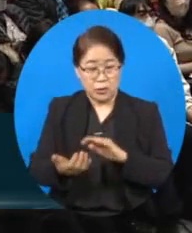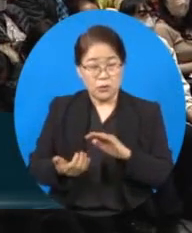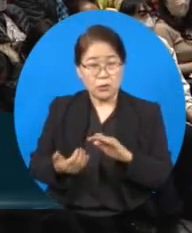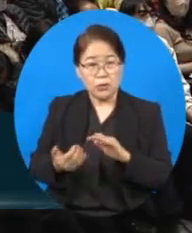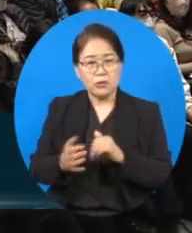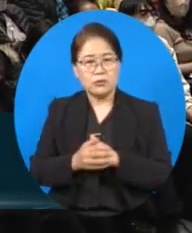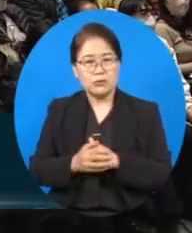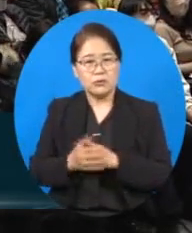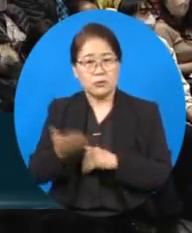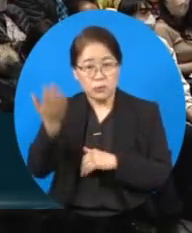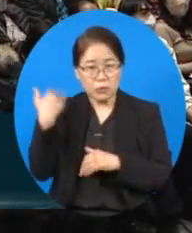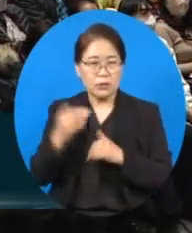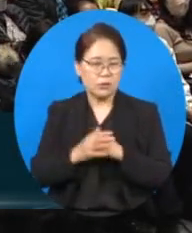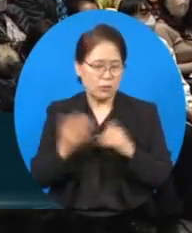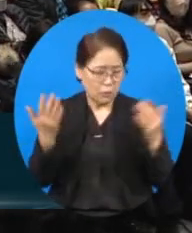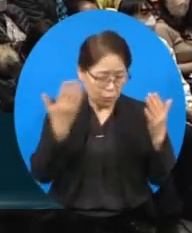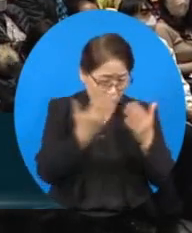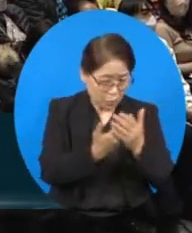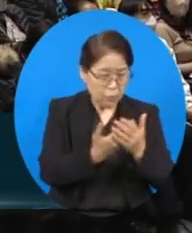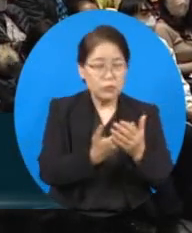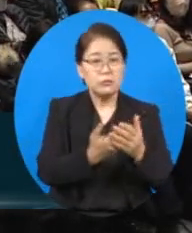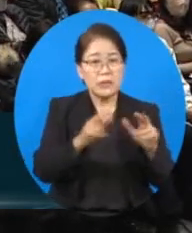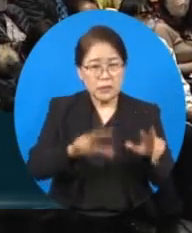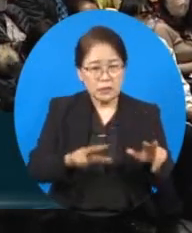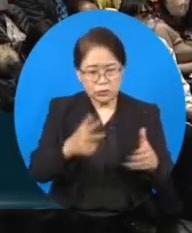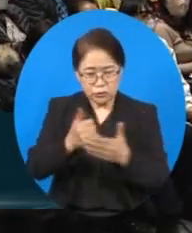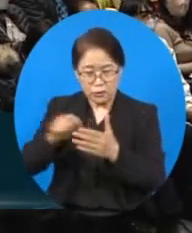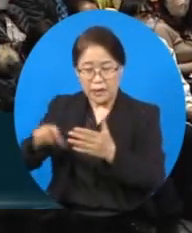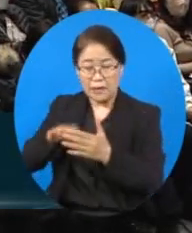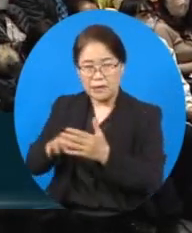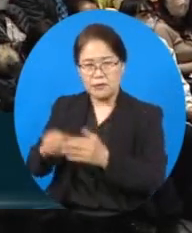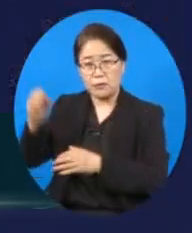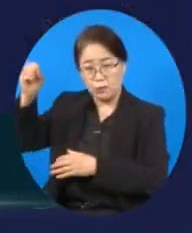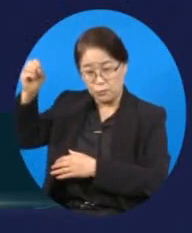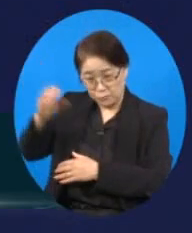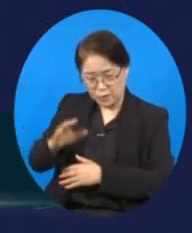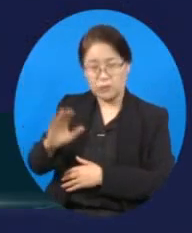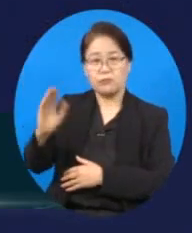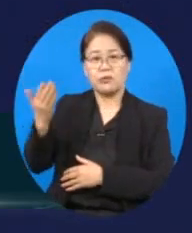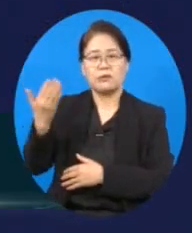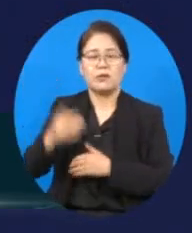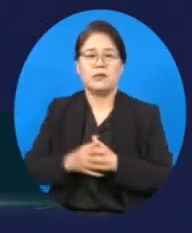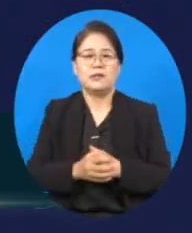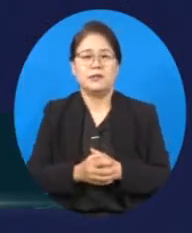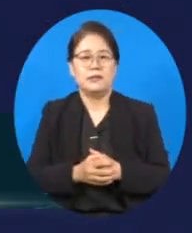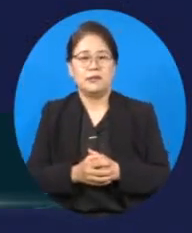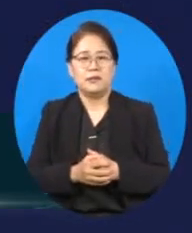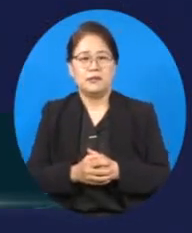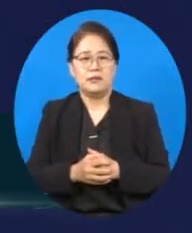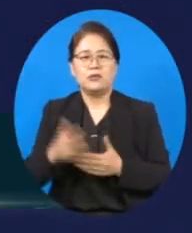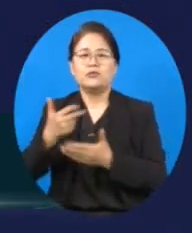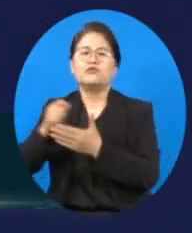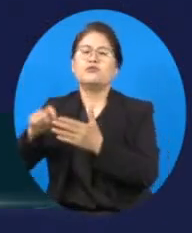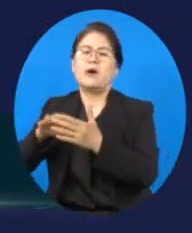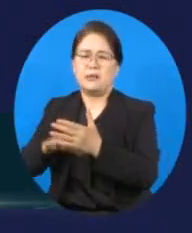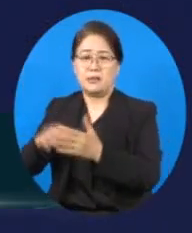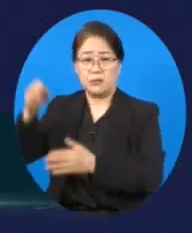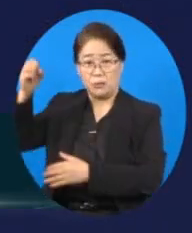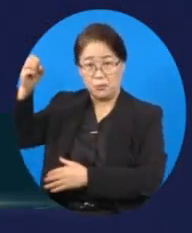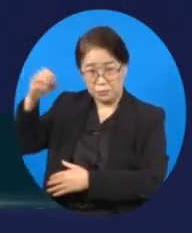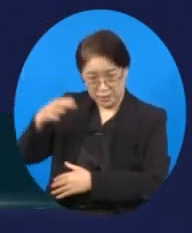어둠이더니 이제는 주 안에서 빛이라 이제는 주 안에서 빛이라고